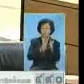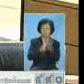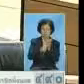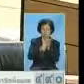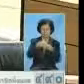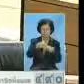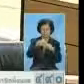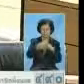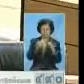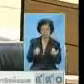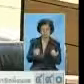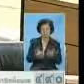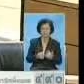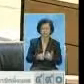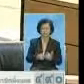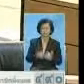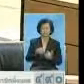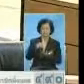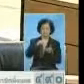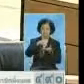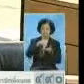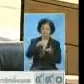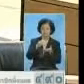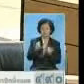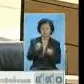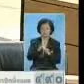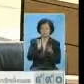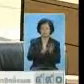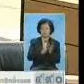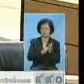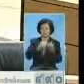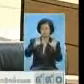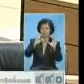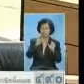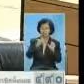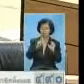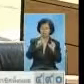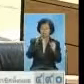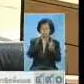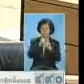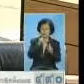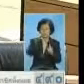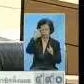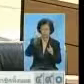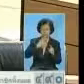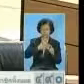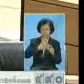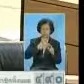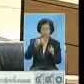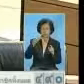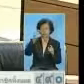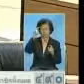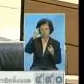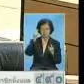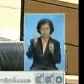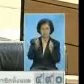คตผมพูดงี้นี่ไม่ได้ต้องการที่จะไปเชียร์รัฐบาลใดรัฐบาลหนึ่งเป็นการเฉพาะเพราะว่าผมเนี่ยมีทัศนะต่อการเมืองว่า